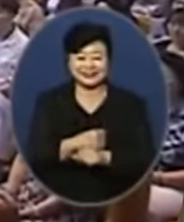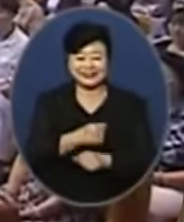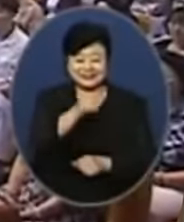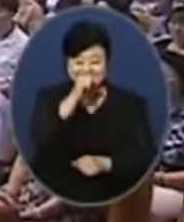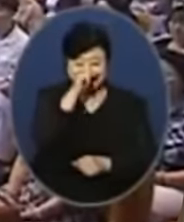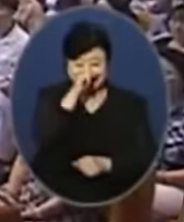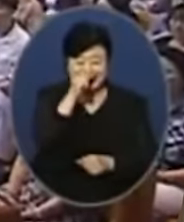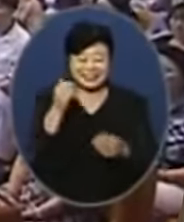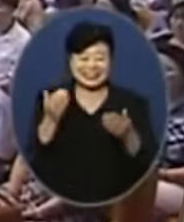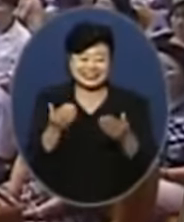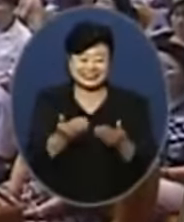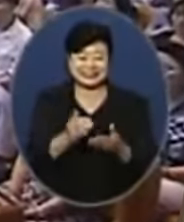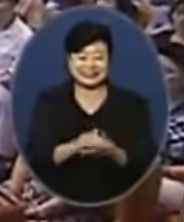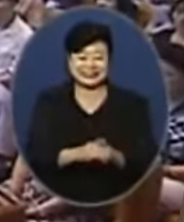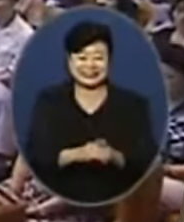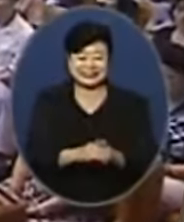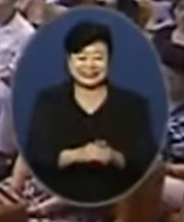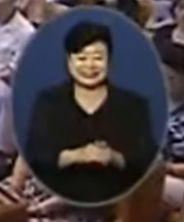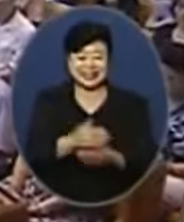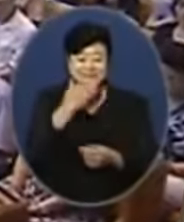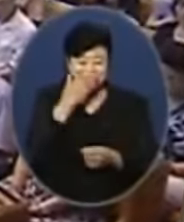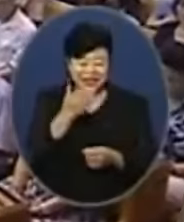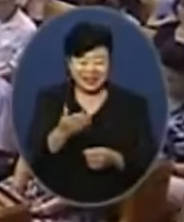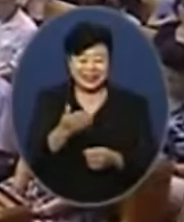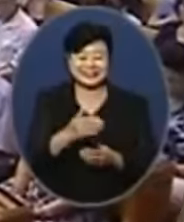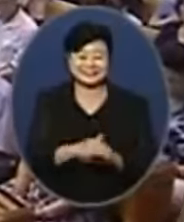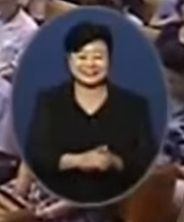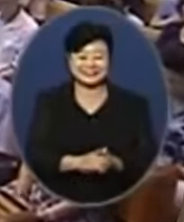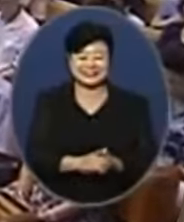착한 일을 할 수 있습니다.